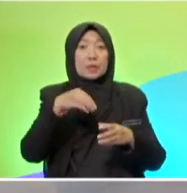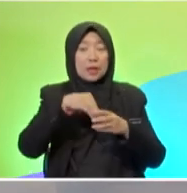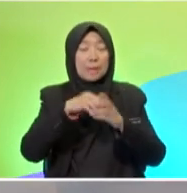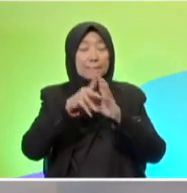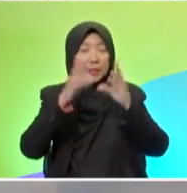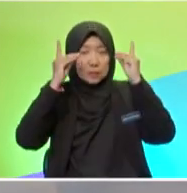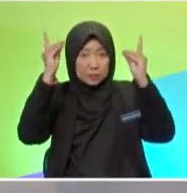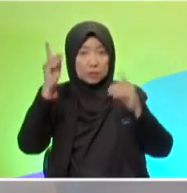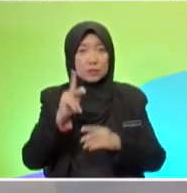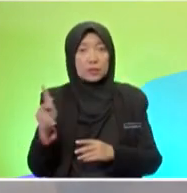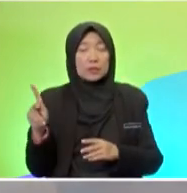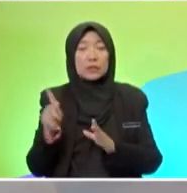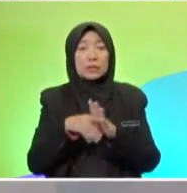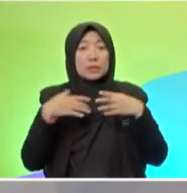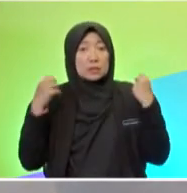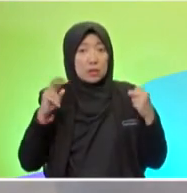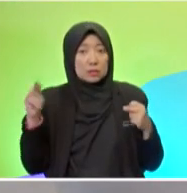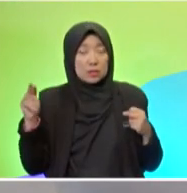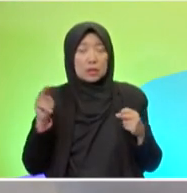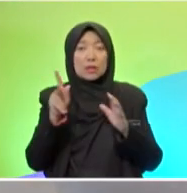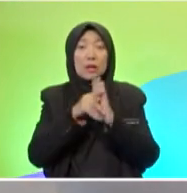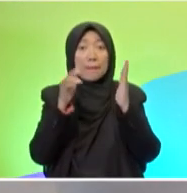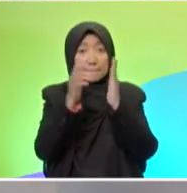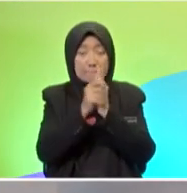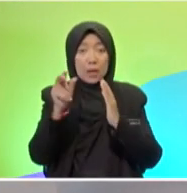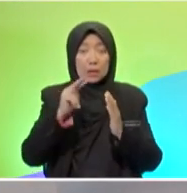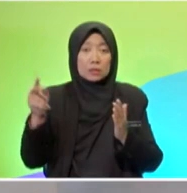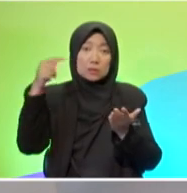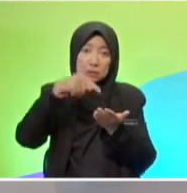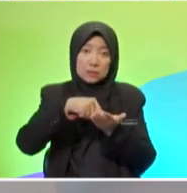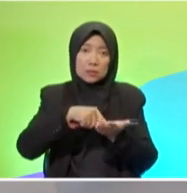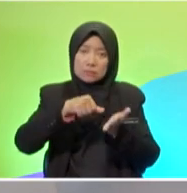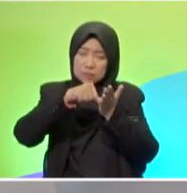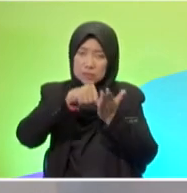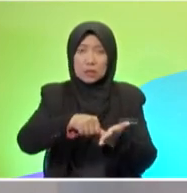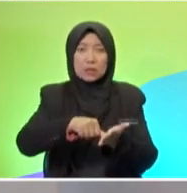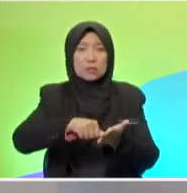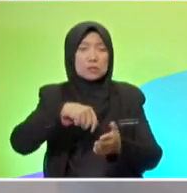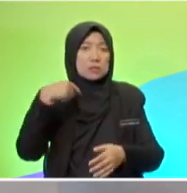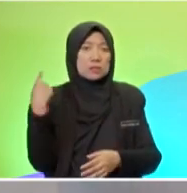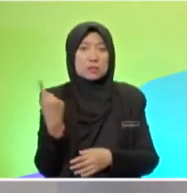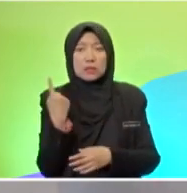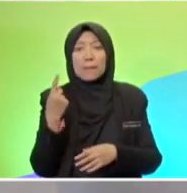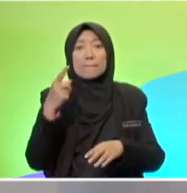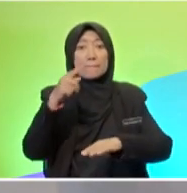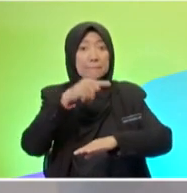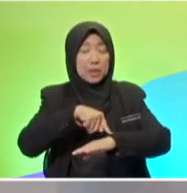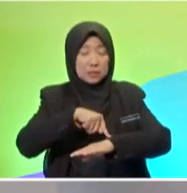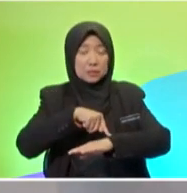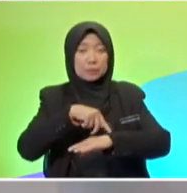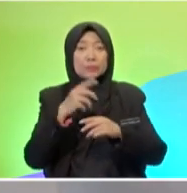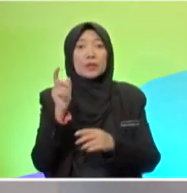kemarin berkata tidak nih ditekankan sepanjang masa dalam kita tidak mendidik anak-anak kita tahu